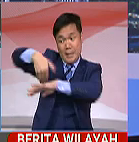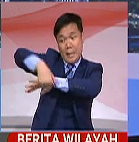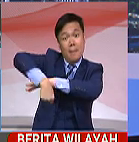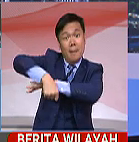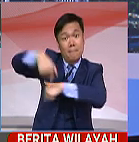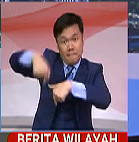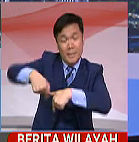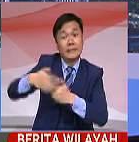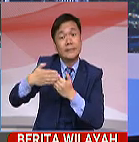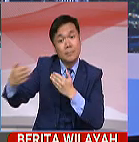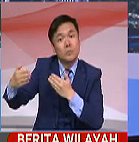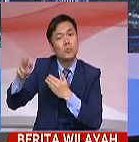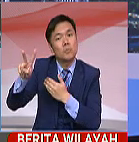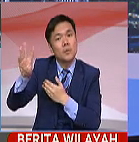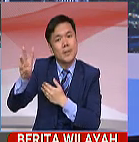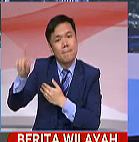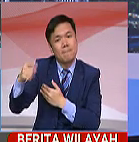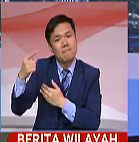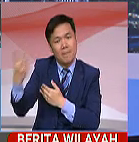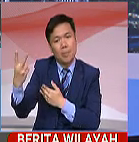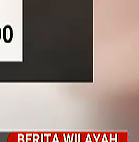sehingga 26 Februari.